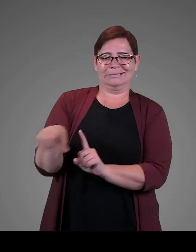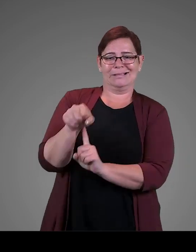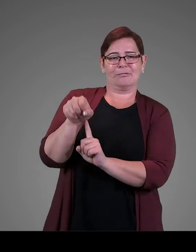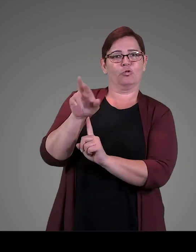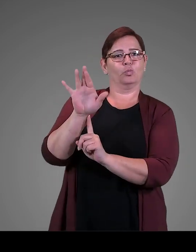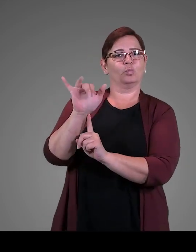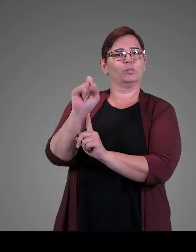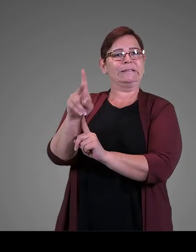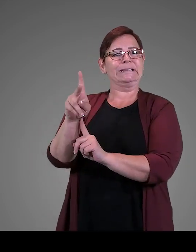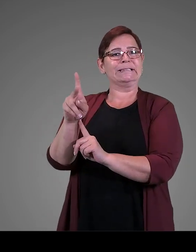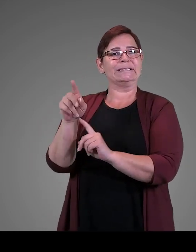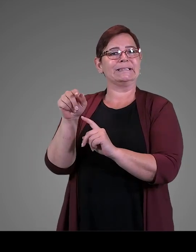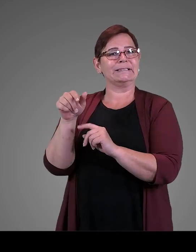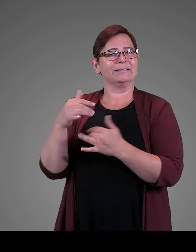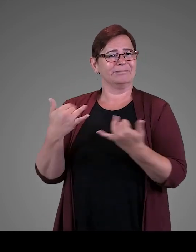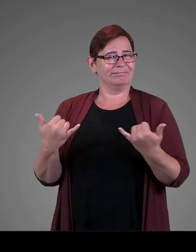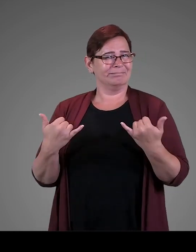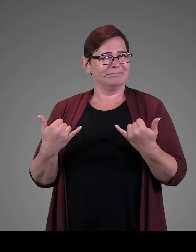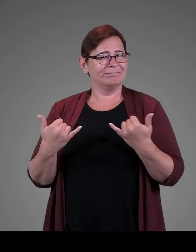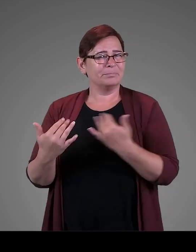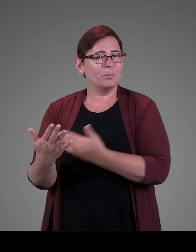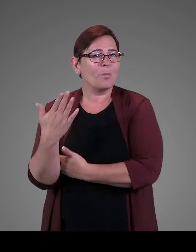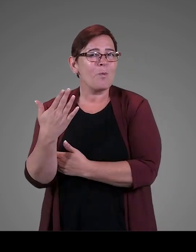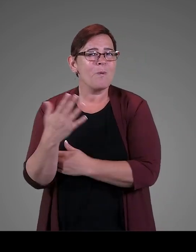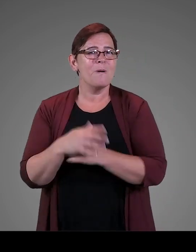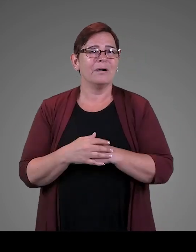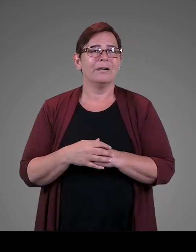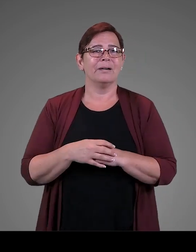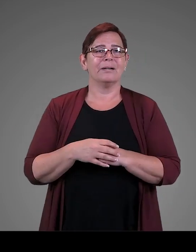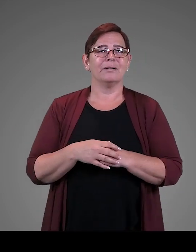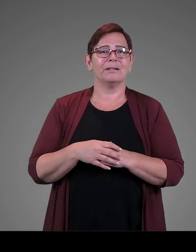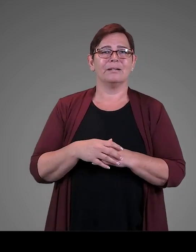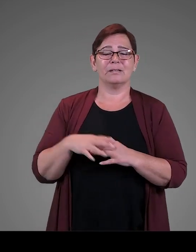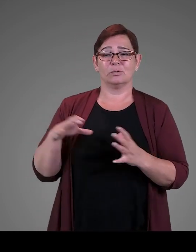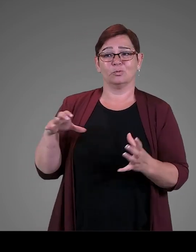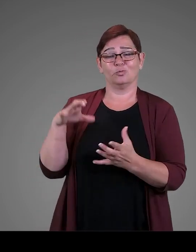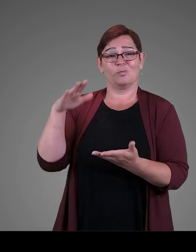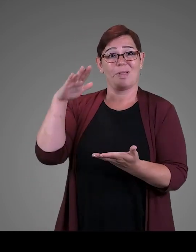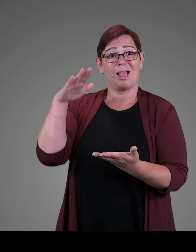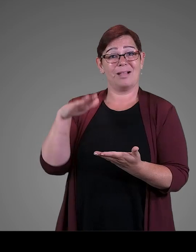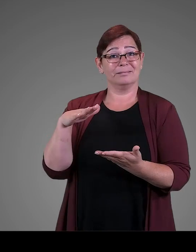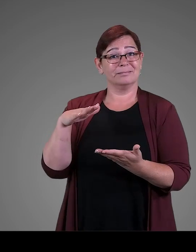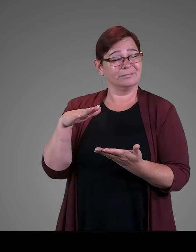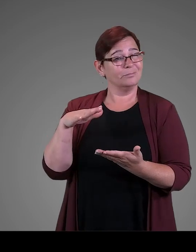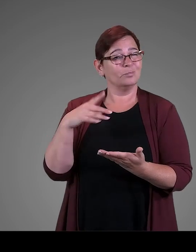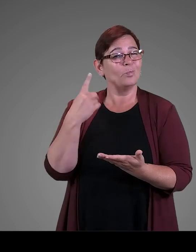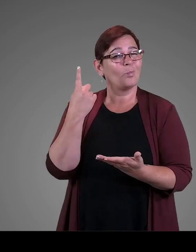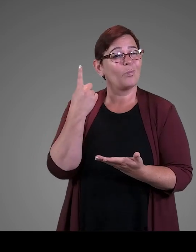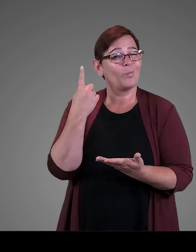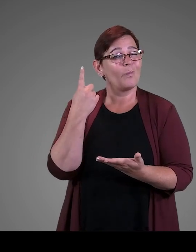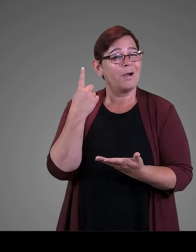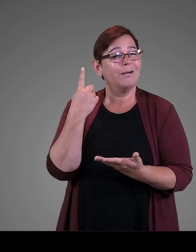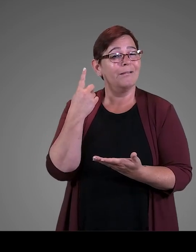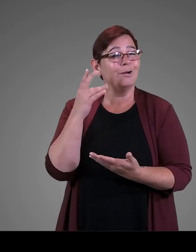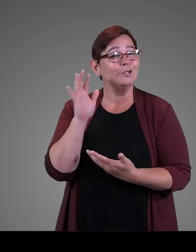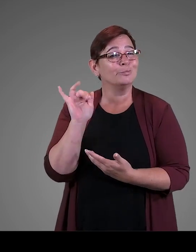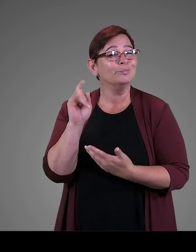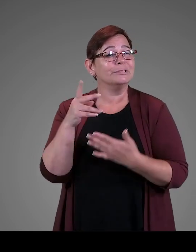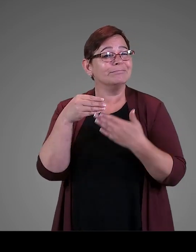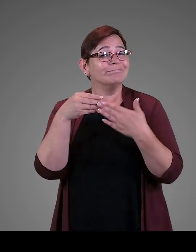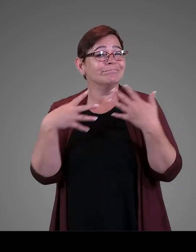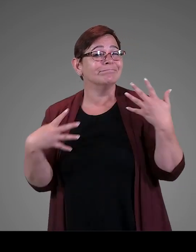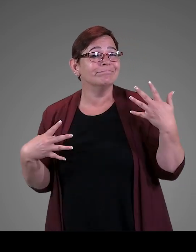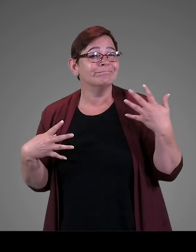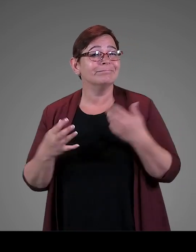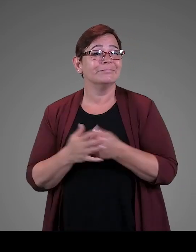L'opposé d'arrêter. Mais on parlait de prise, t'es supposé parler de prise de risque ce matin. Mais tu sais, ça s'en est un risque d'en faire moins. Ben